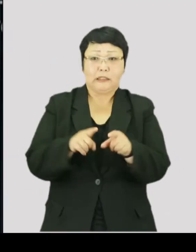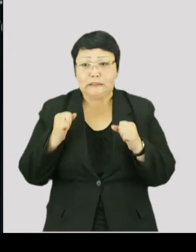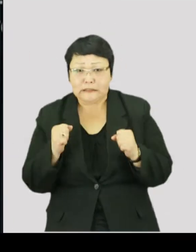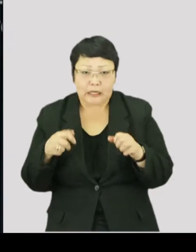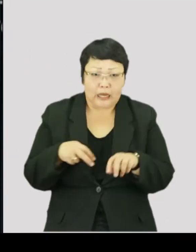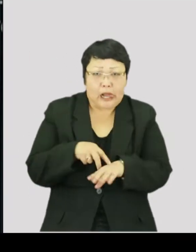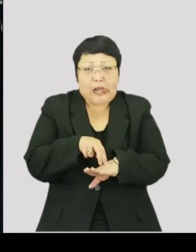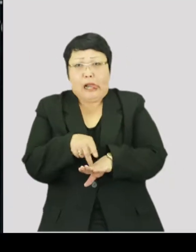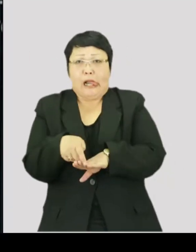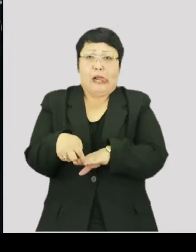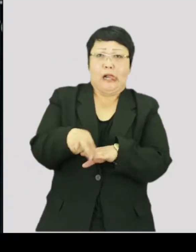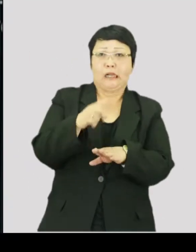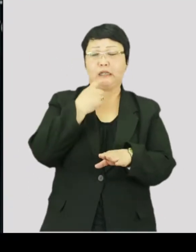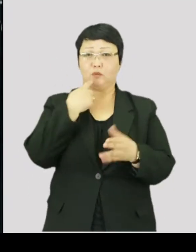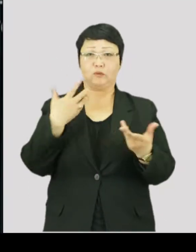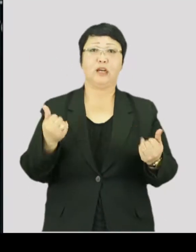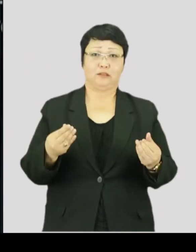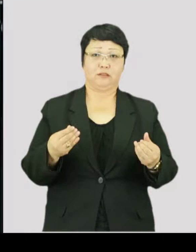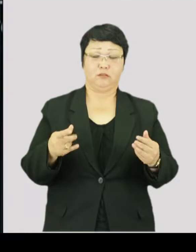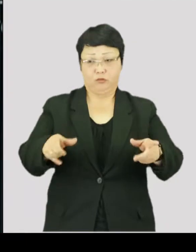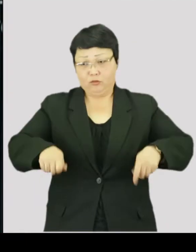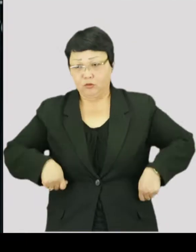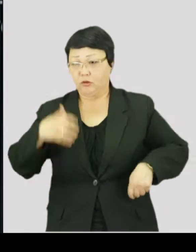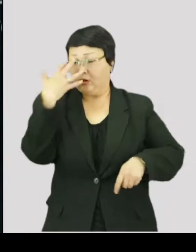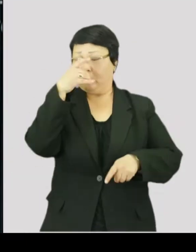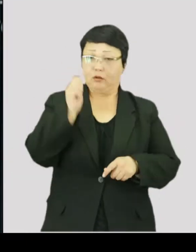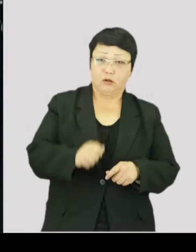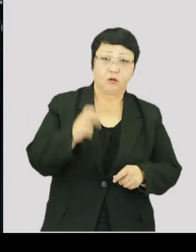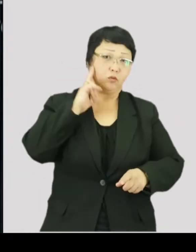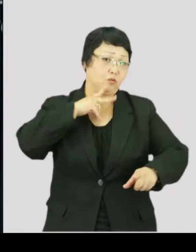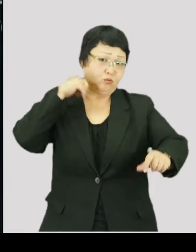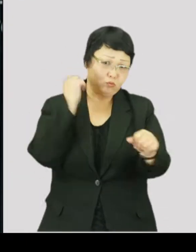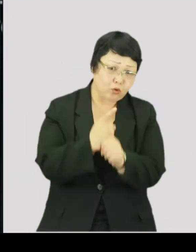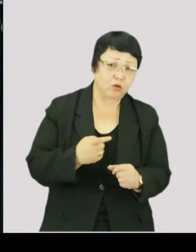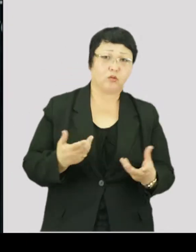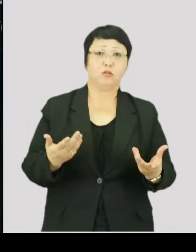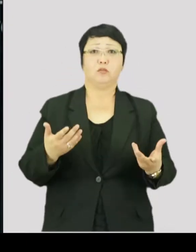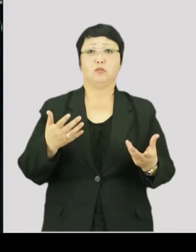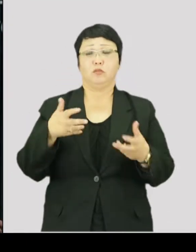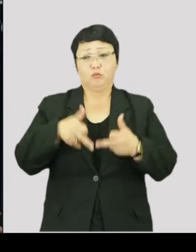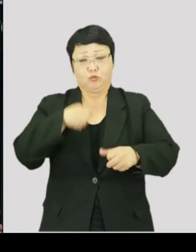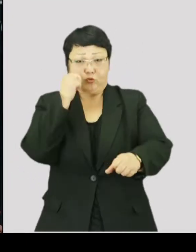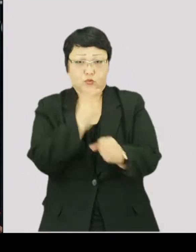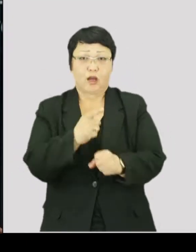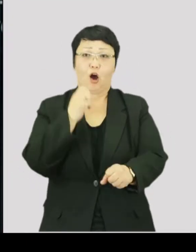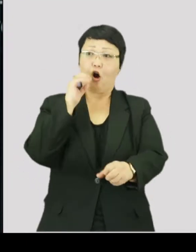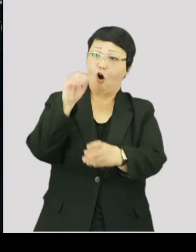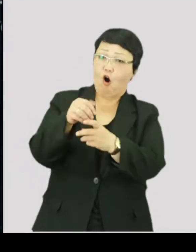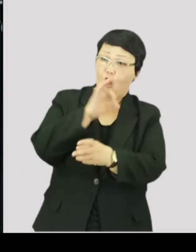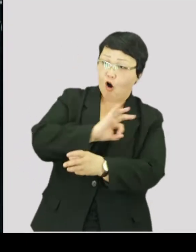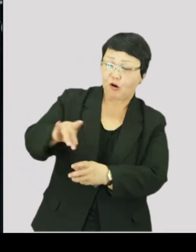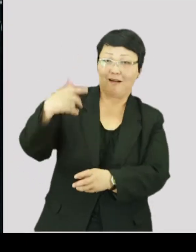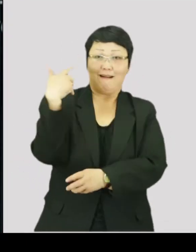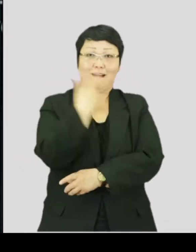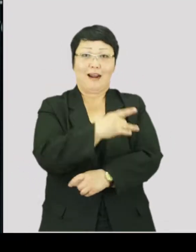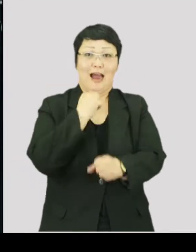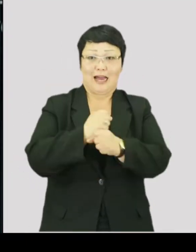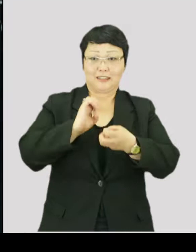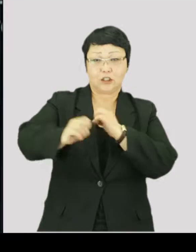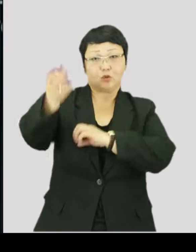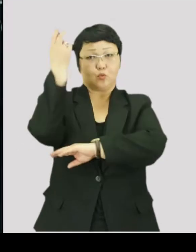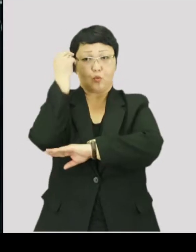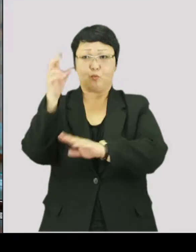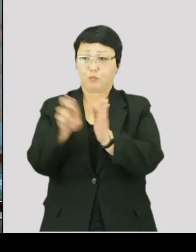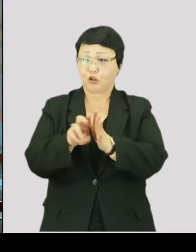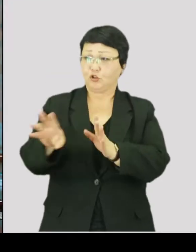яаж тэр хүмүүсийг орох гарах, юм үзэх, соёлын амьдралд оролцох, өөртөө ажил хийх, сонгох гарахыг хэрэгжүүлж ингэж хэлж байгаа.